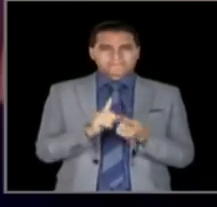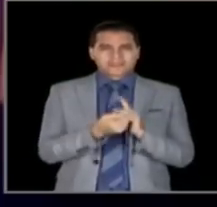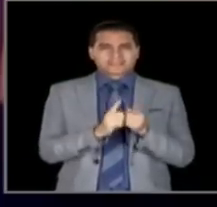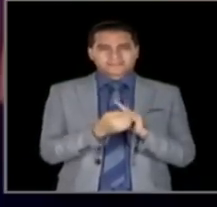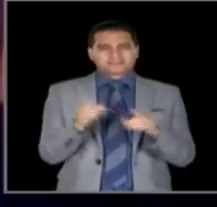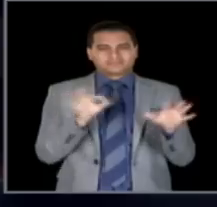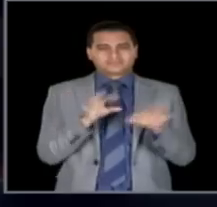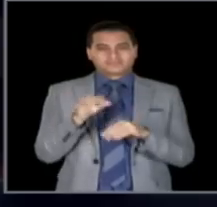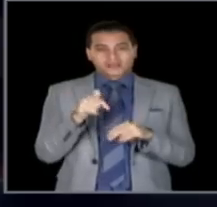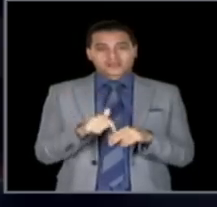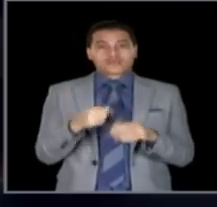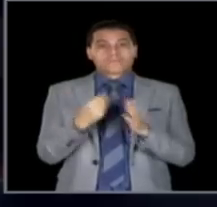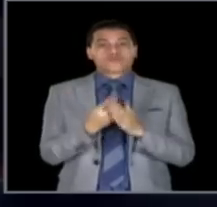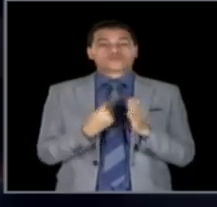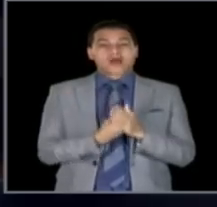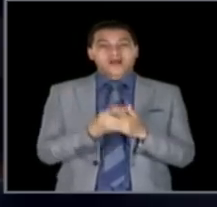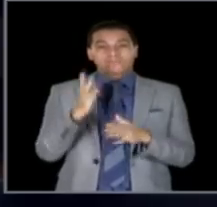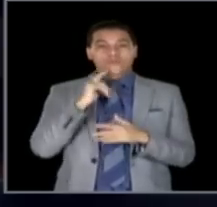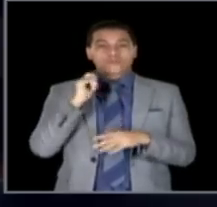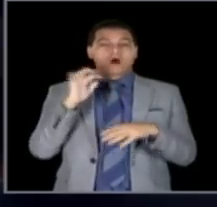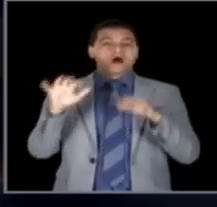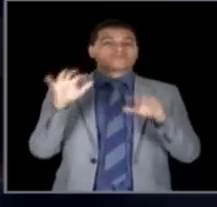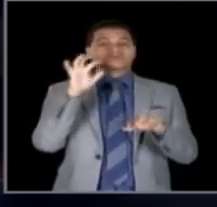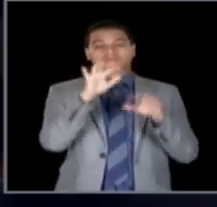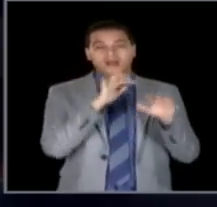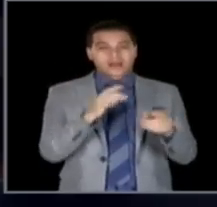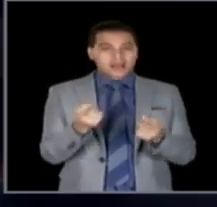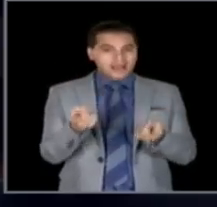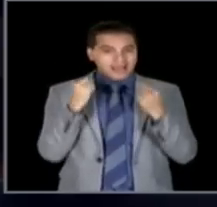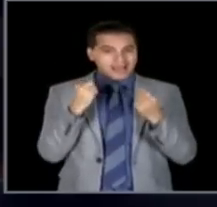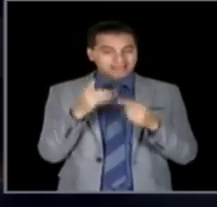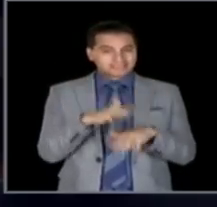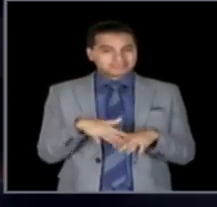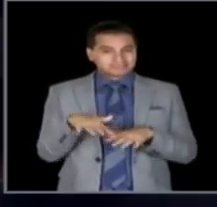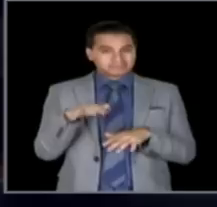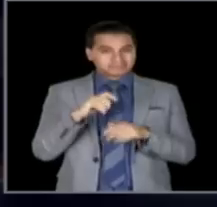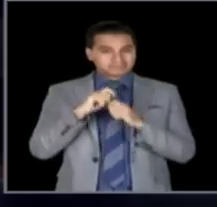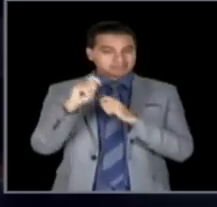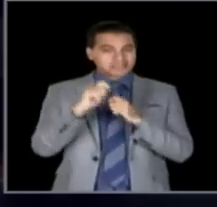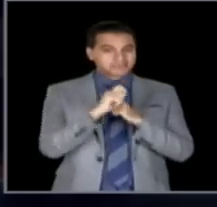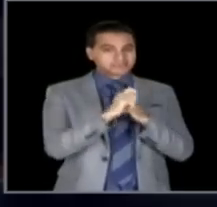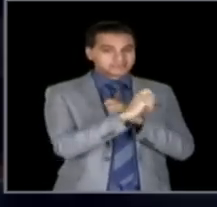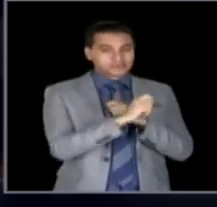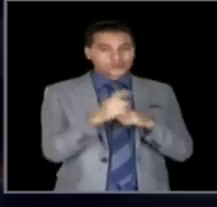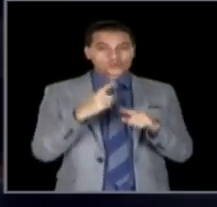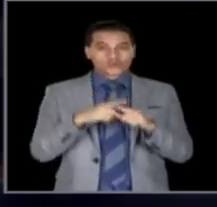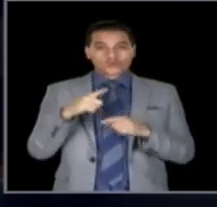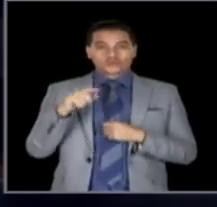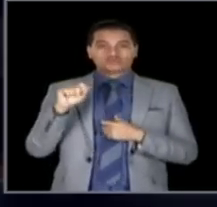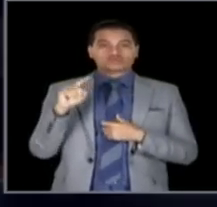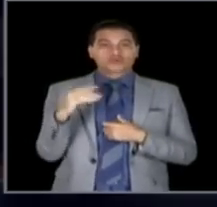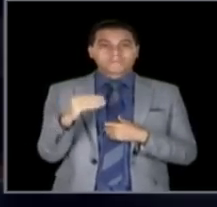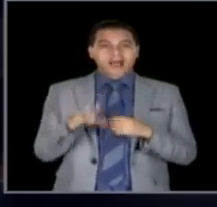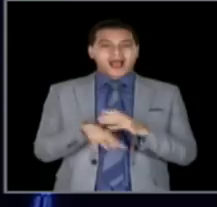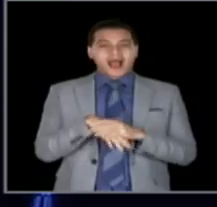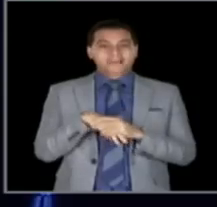نلعب زي اصلته. منتخب كل واحد جاي من محافظه، وكل واحد جاي من فيلم، وصبح عامل مشاكل